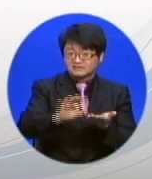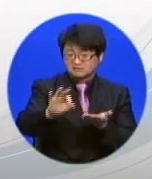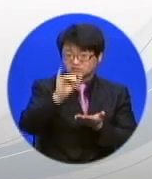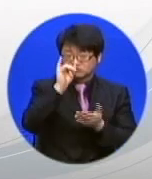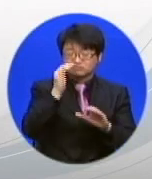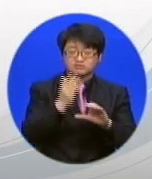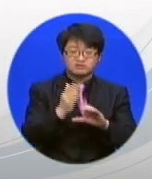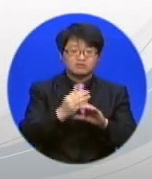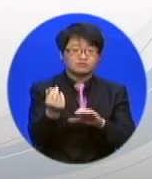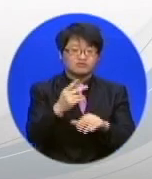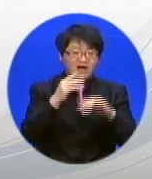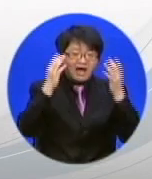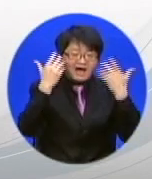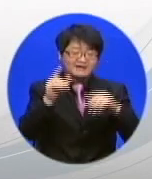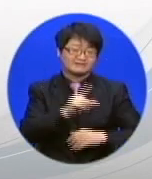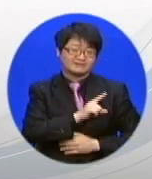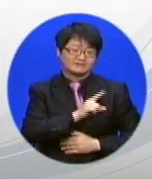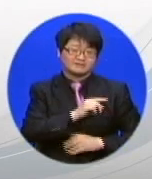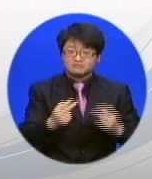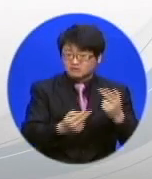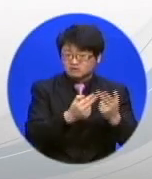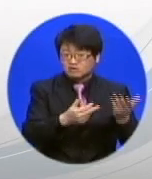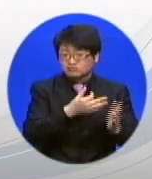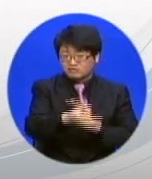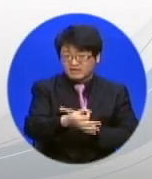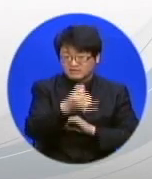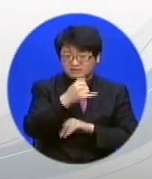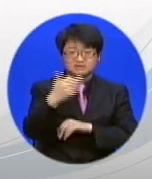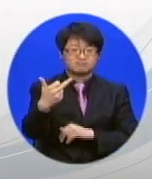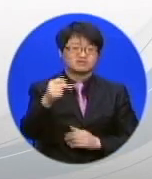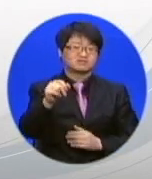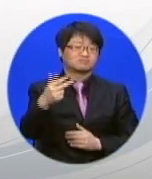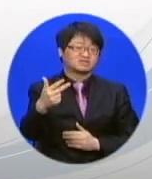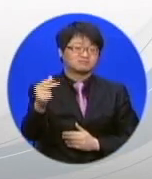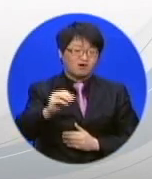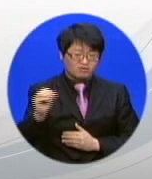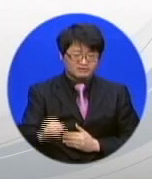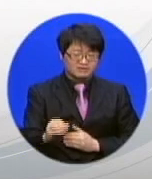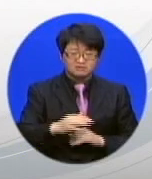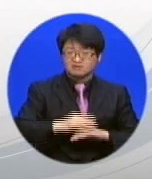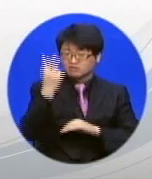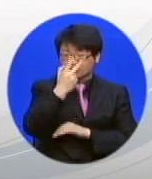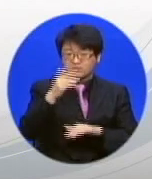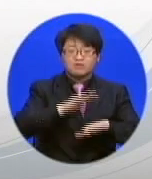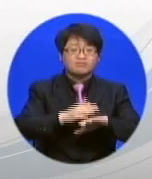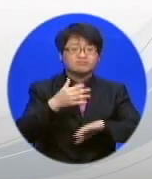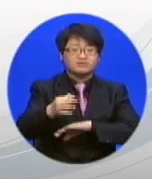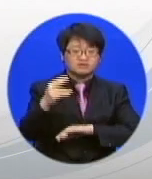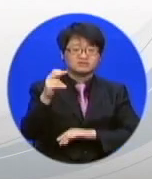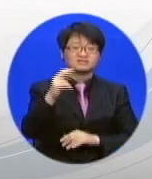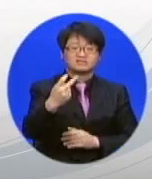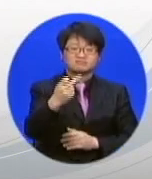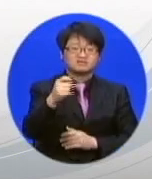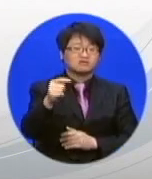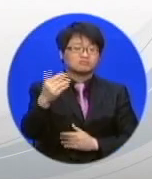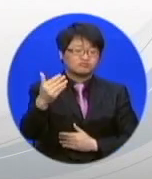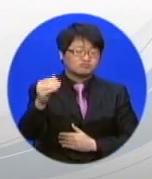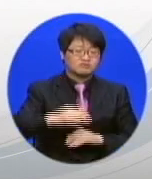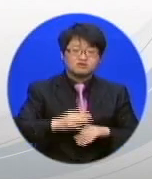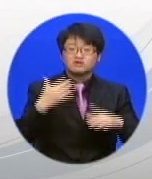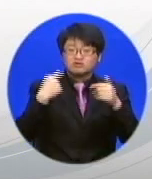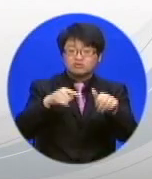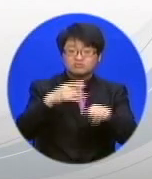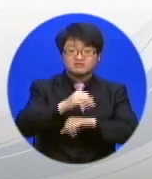사용했고 이어 아이 이름으로 된 저축에 쓰는 경우가 17.7%, 돌봄비용 12.9%,